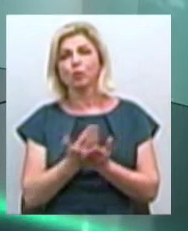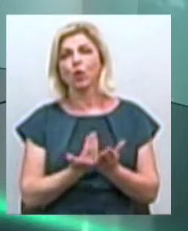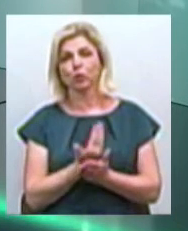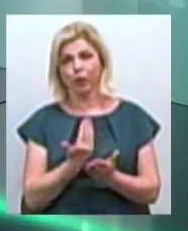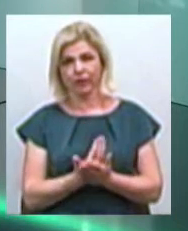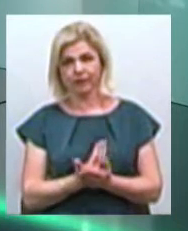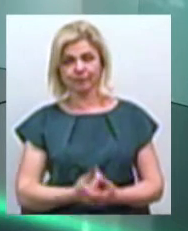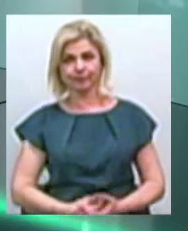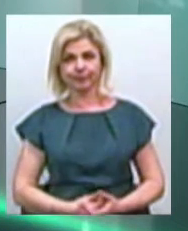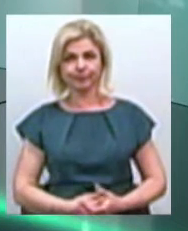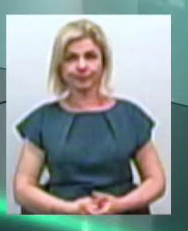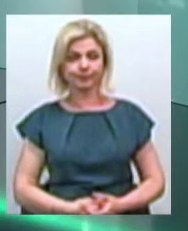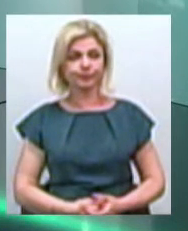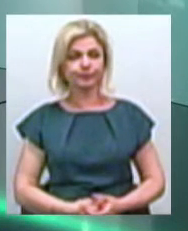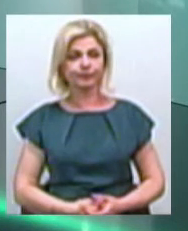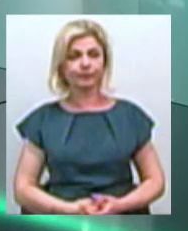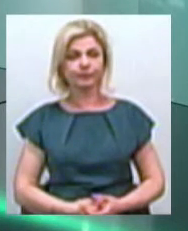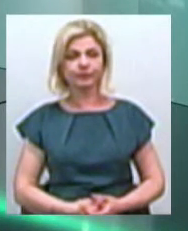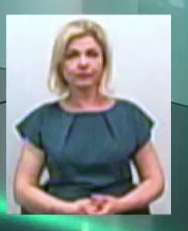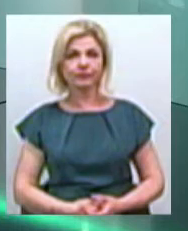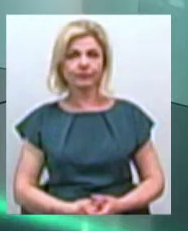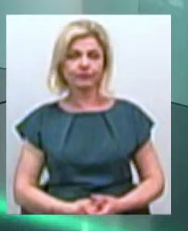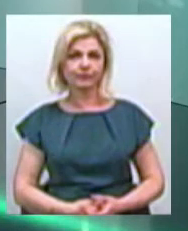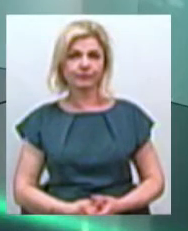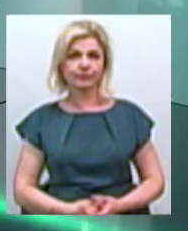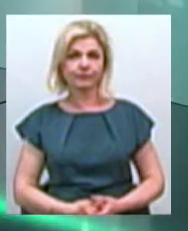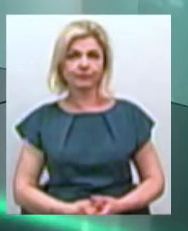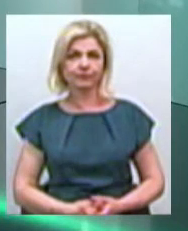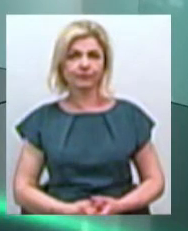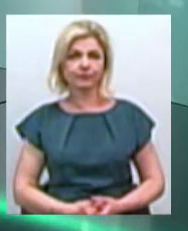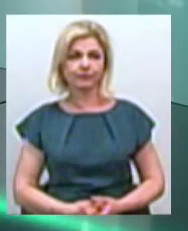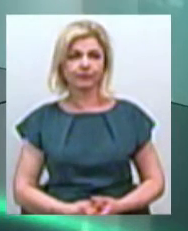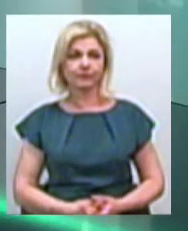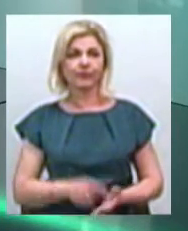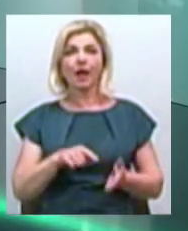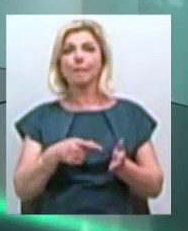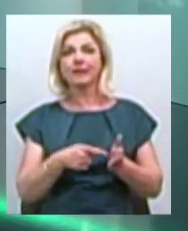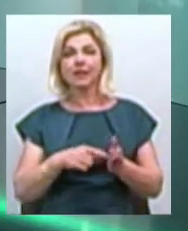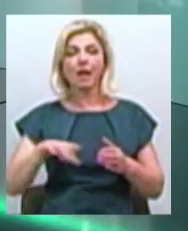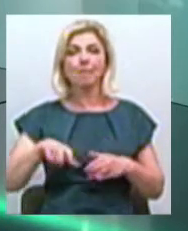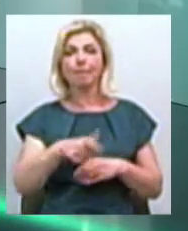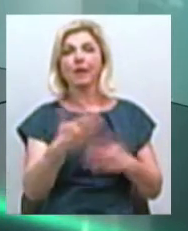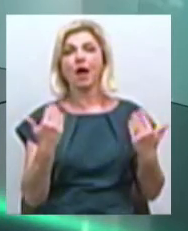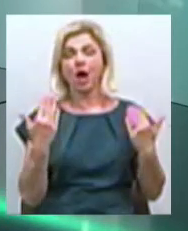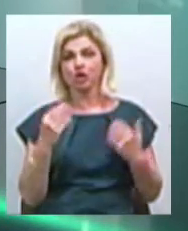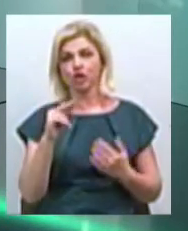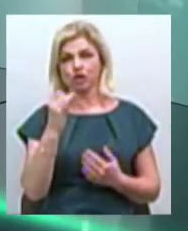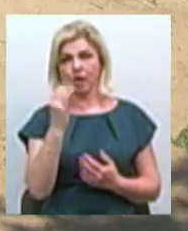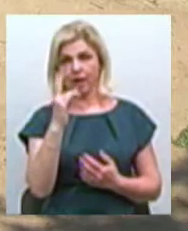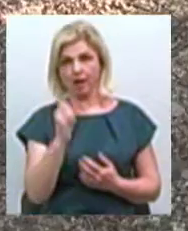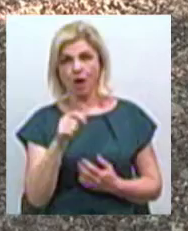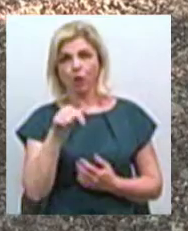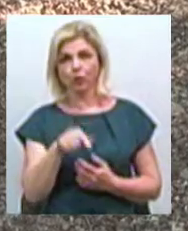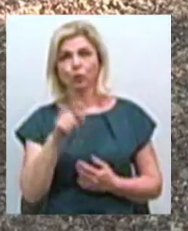Катерина Балеєва та Ігор Чорний. Міський пляж Чайка саме тут, на березі Бузького лиману,